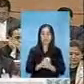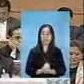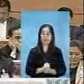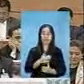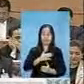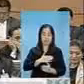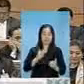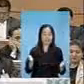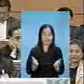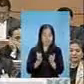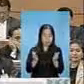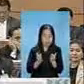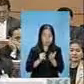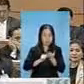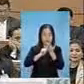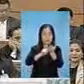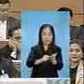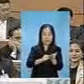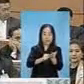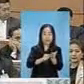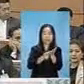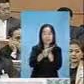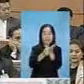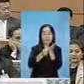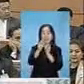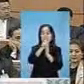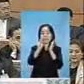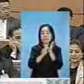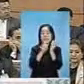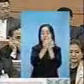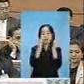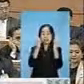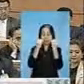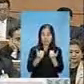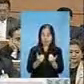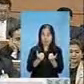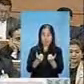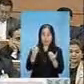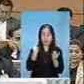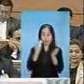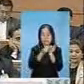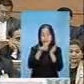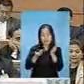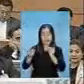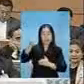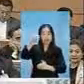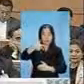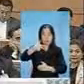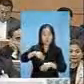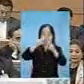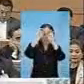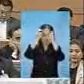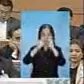มสนับสนุนการยื่นร่างแก้ไขรัฐธรรมนูญในคราวนี้ทั้ง3ฉบับ4ประเ